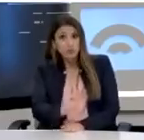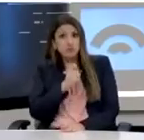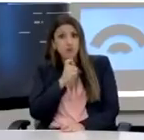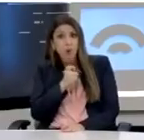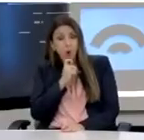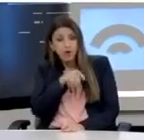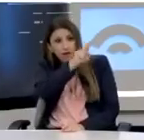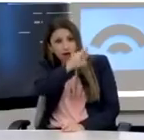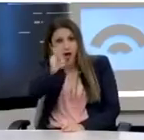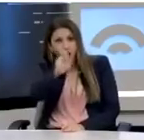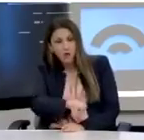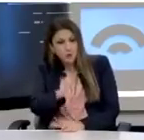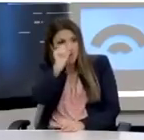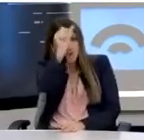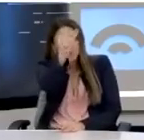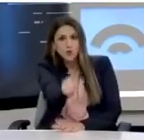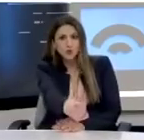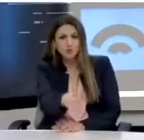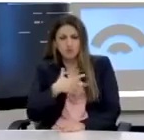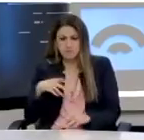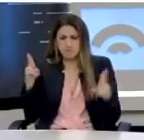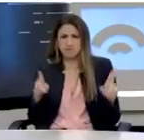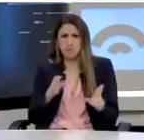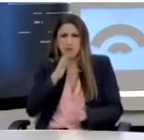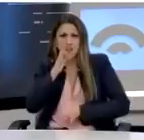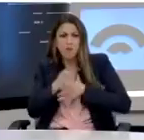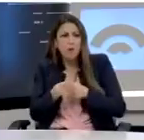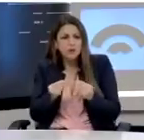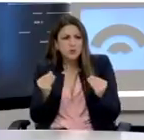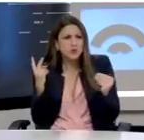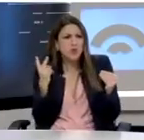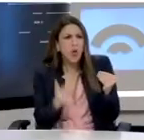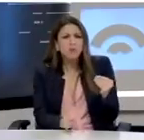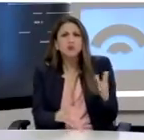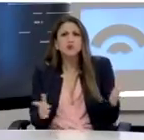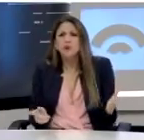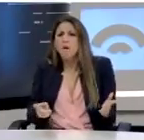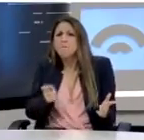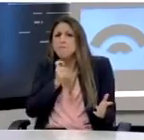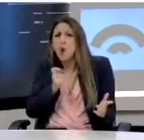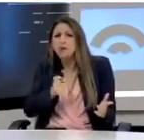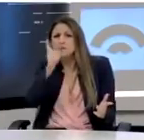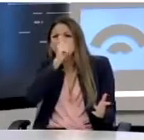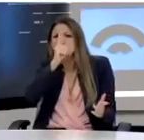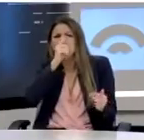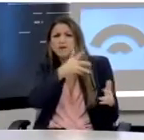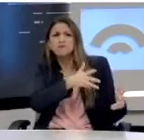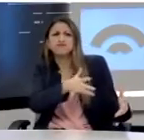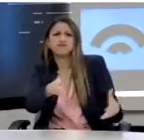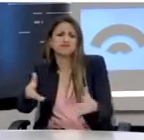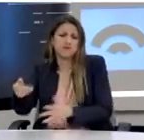πεπραγμένων. Με δύο λόγια θα το πω, είναι μια στάση πολιτικής υποκρισίας με κεφαλαίο